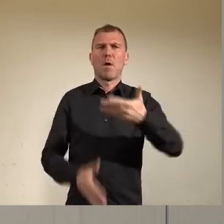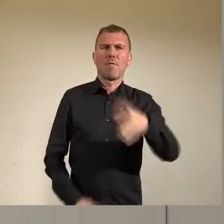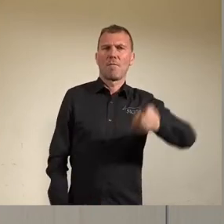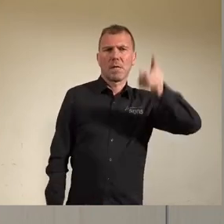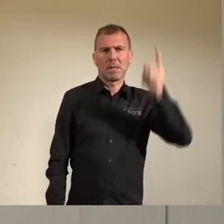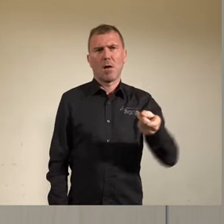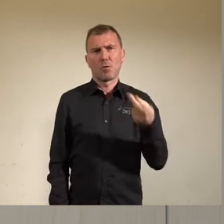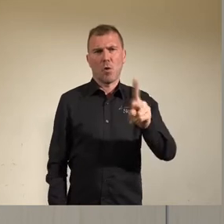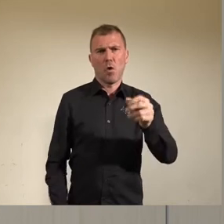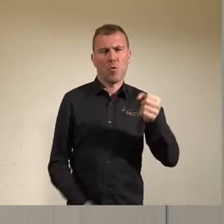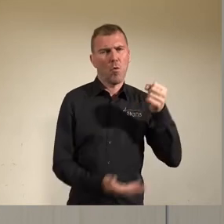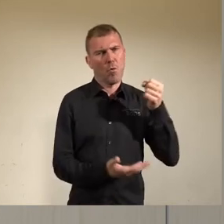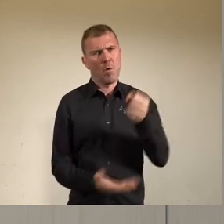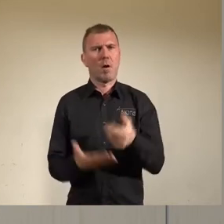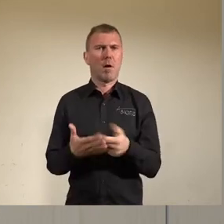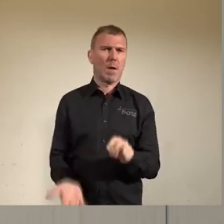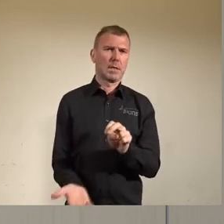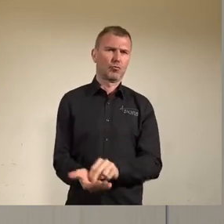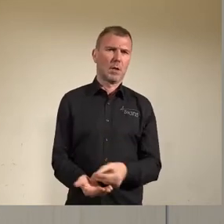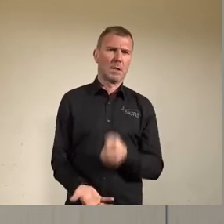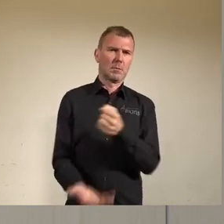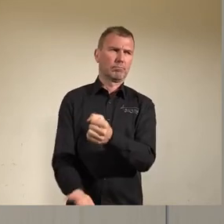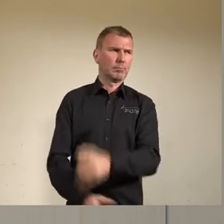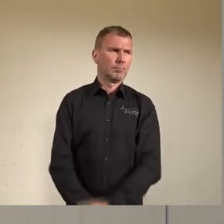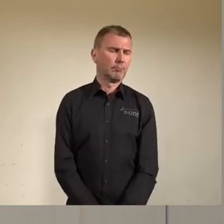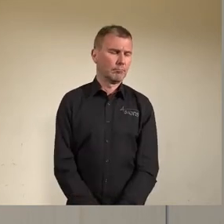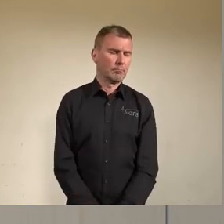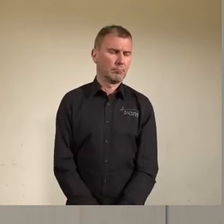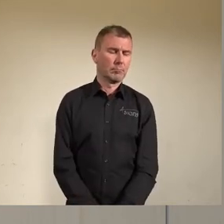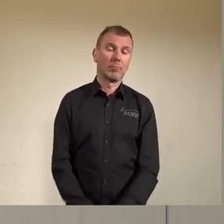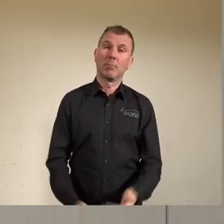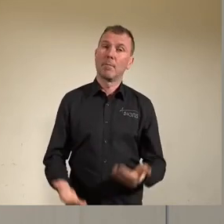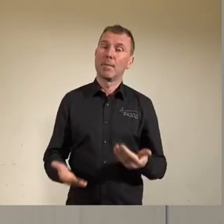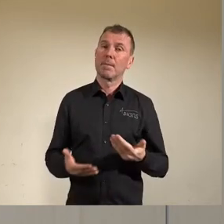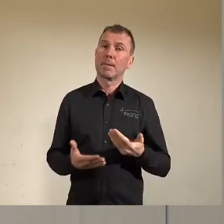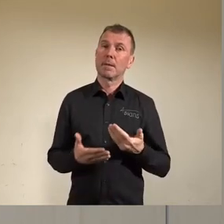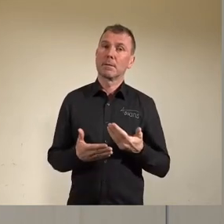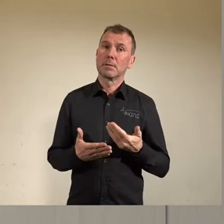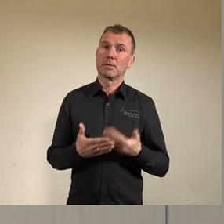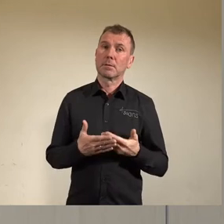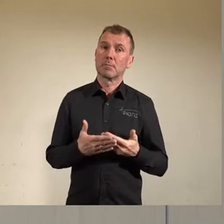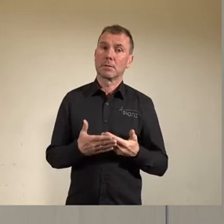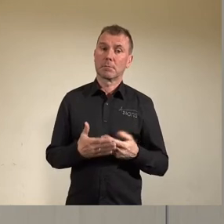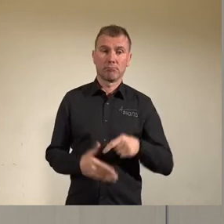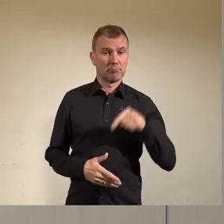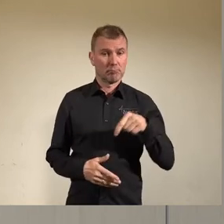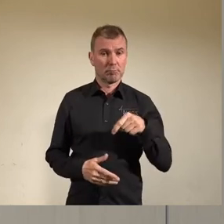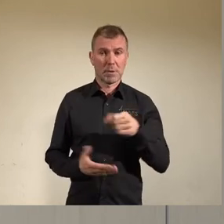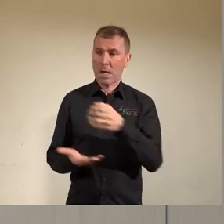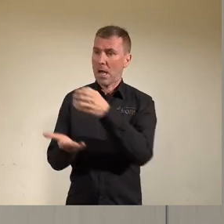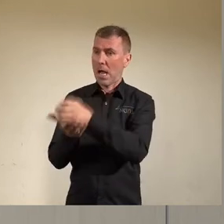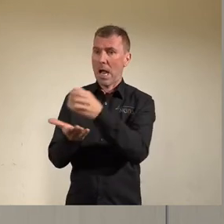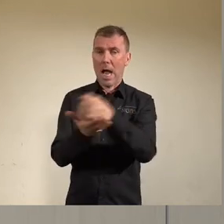750.000 Euro bereitgestellt. Und damit die bestehenden